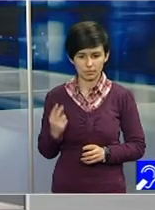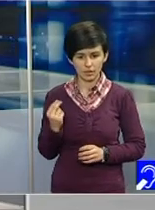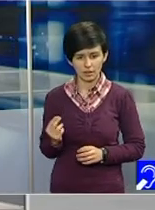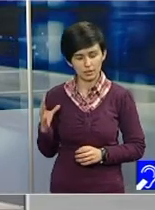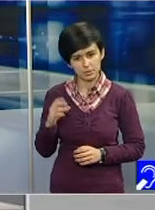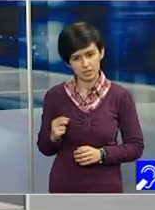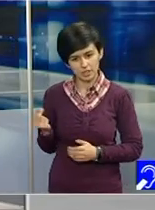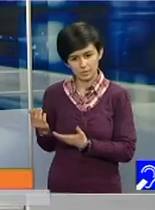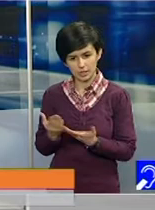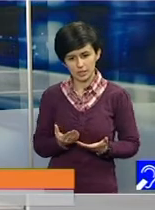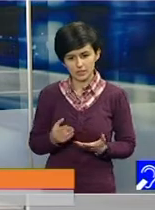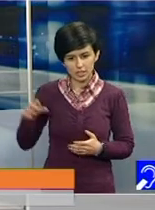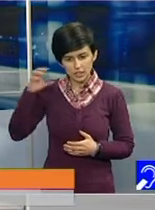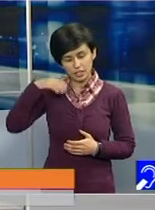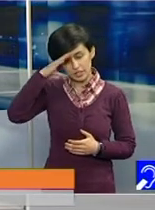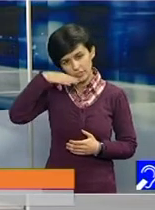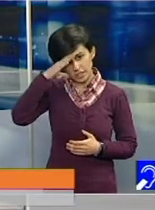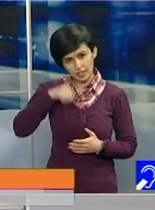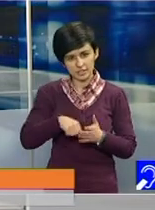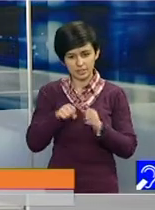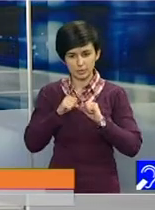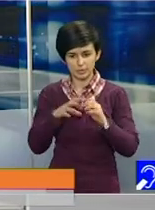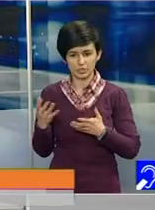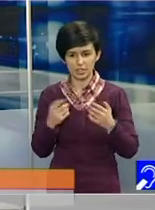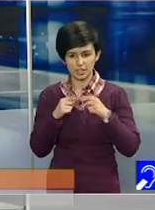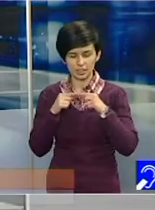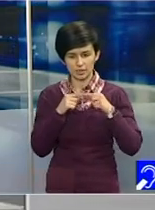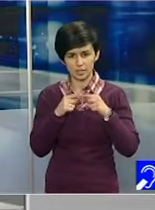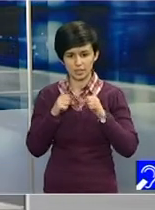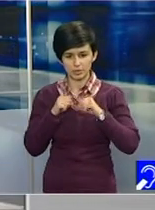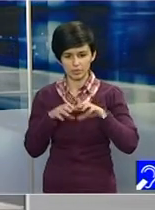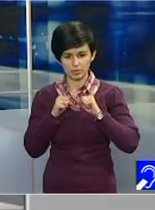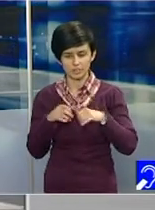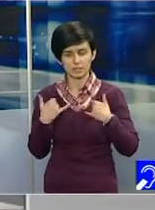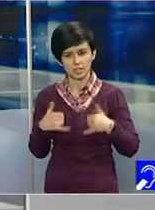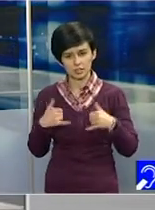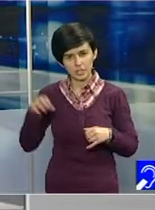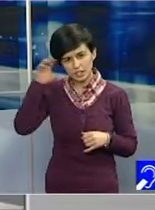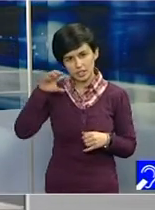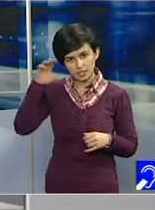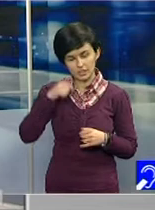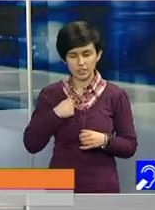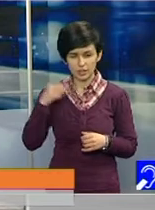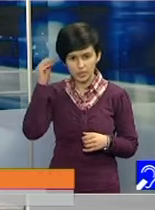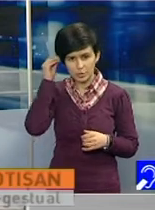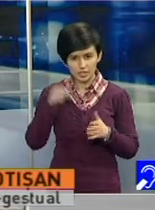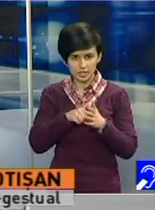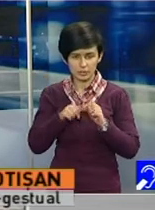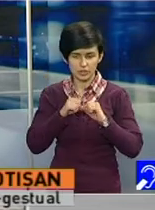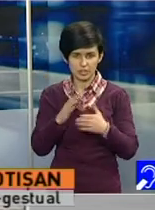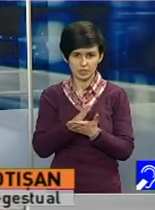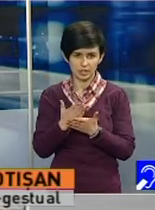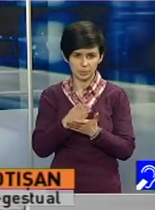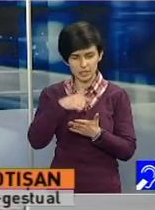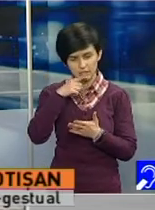Doamnelor, domnilor, bună seara, bun găsit la Transilvania la zi, emisiunea în care dezbatem informații din actualitatea transilvană. Vă reamintesc că emisiunea noastră este interpretată